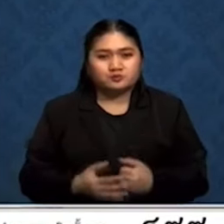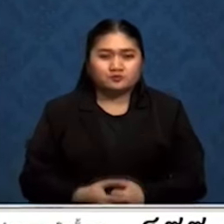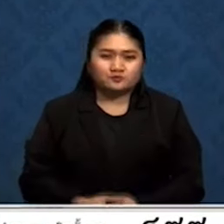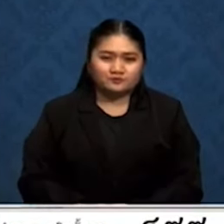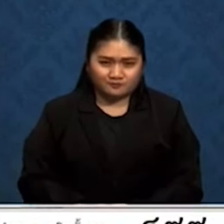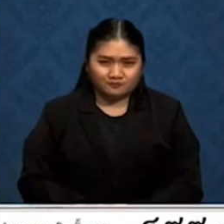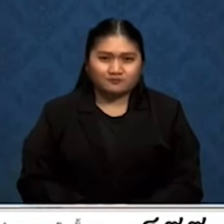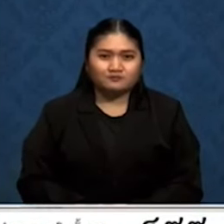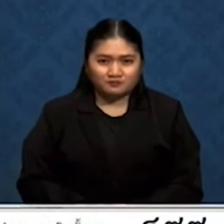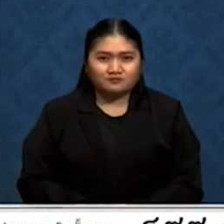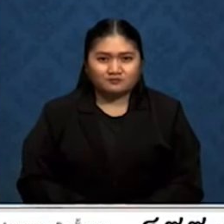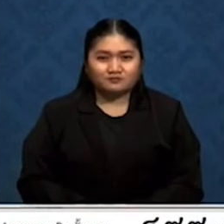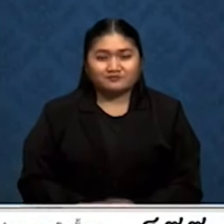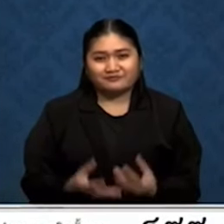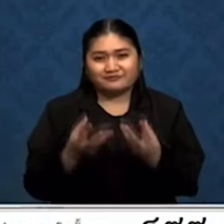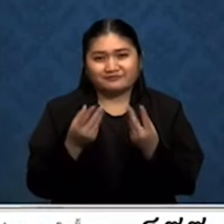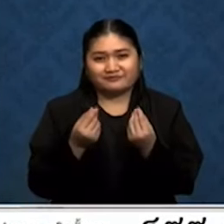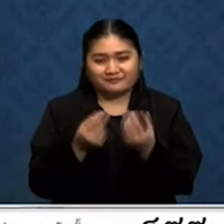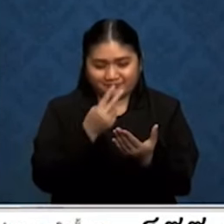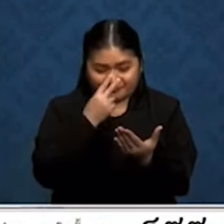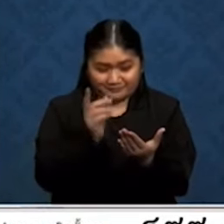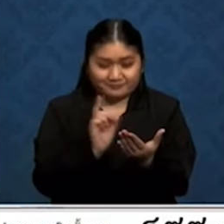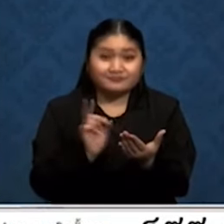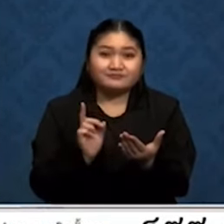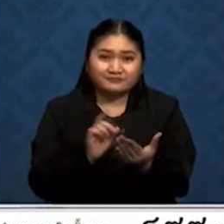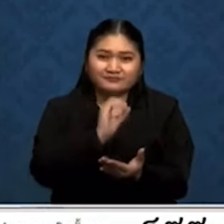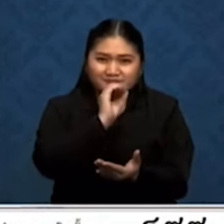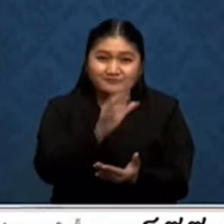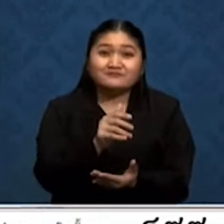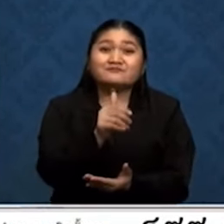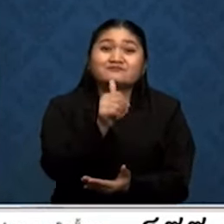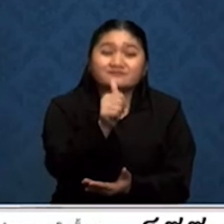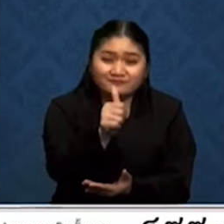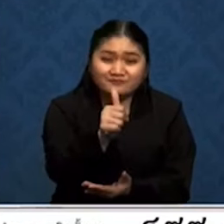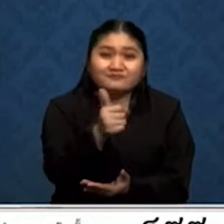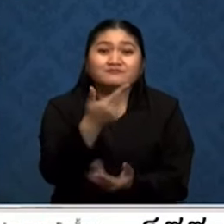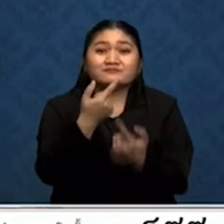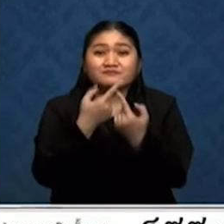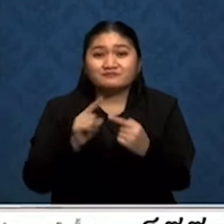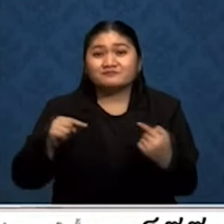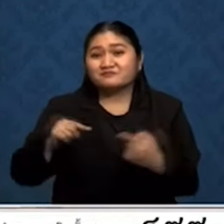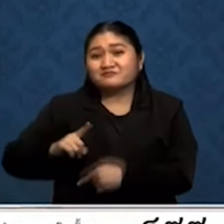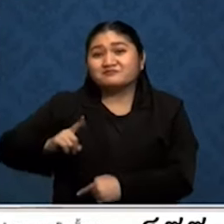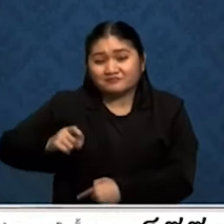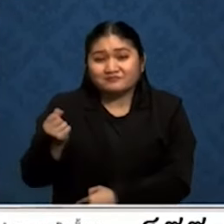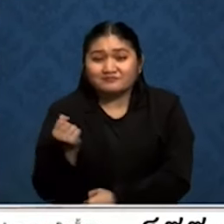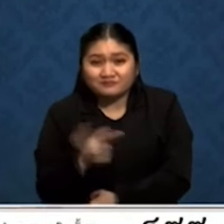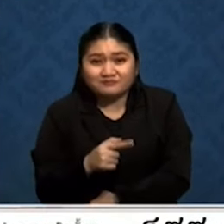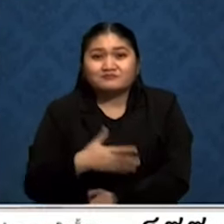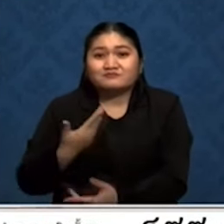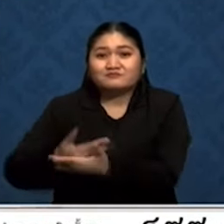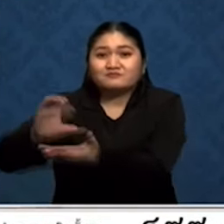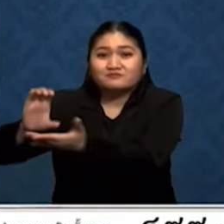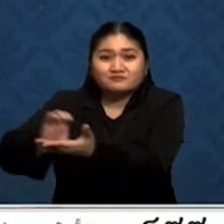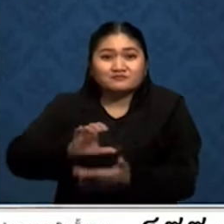เพราะดูตัวเลขง่ๆ ที่สุดที่ผมบอกวได้ไม่คุ้มเสีย ก็คือลงทุนกู้มา 500 ล้าน